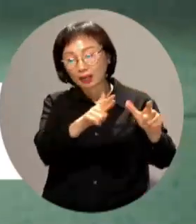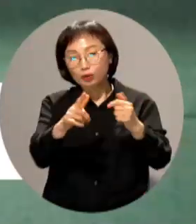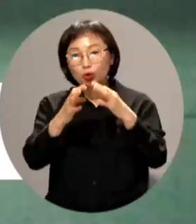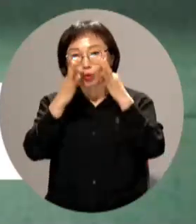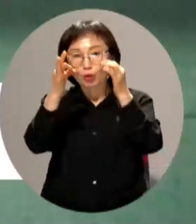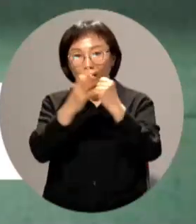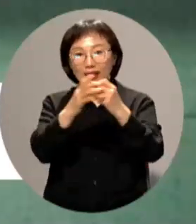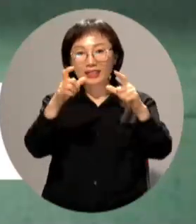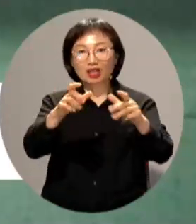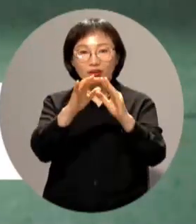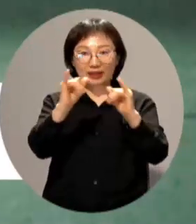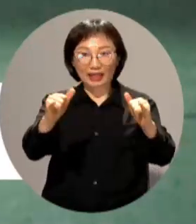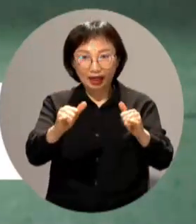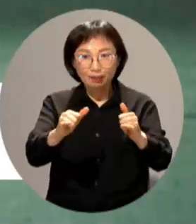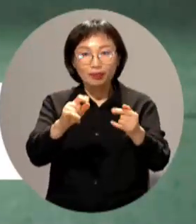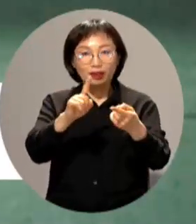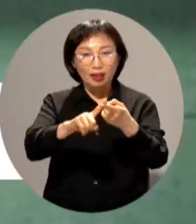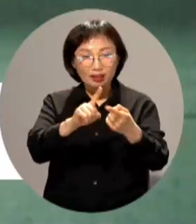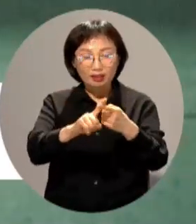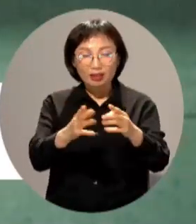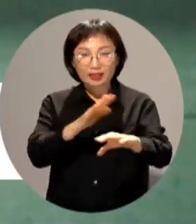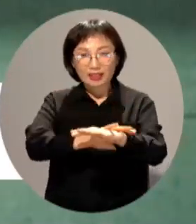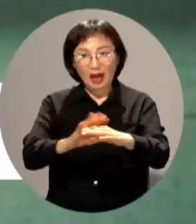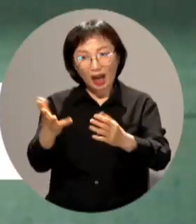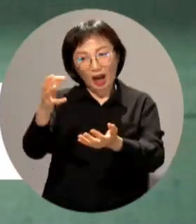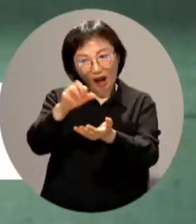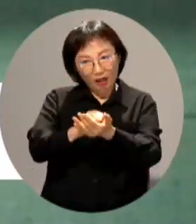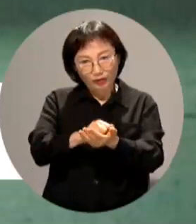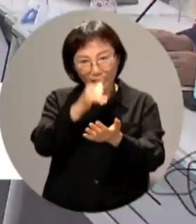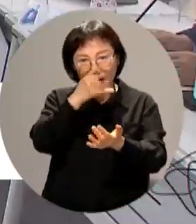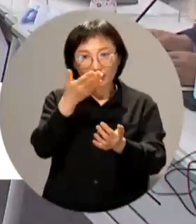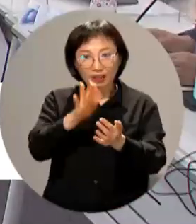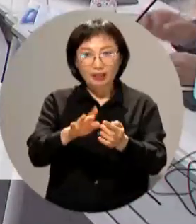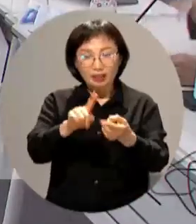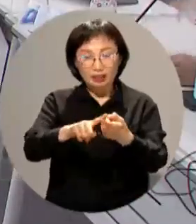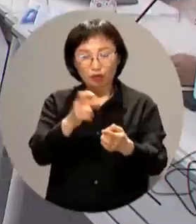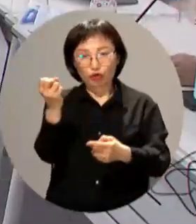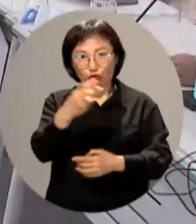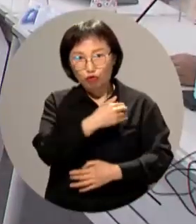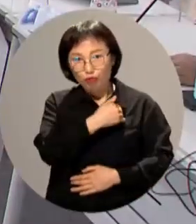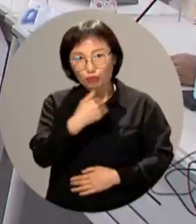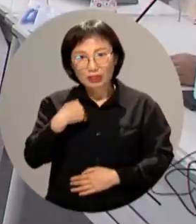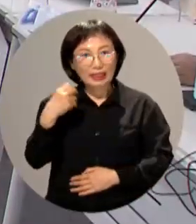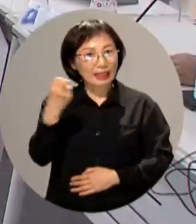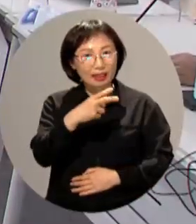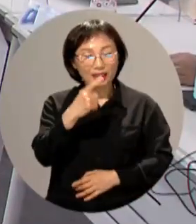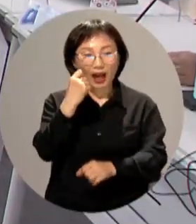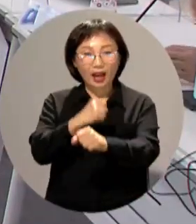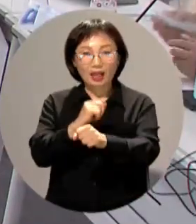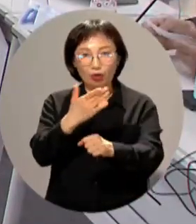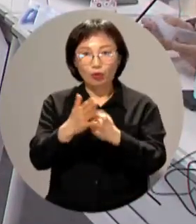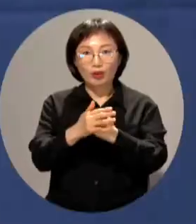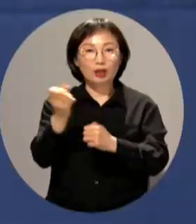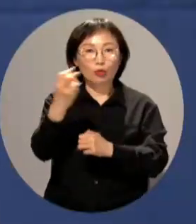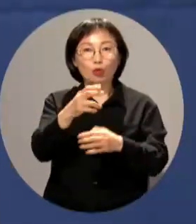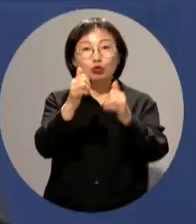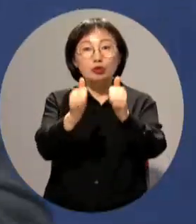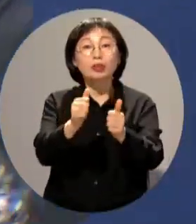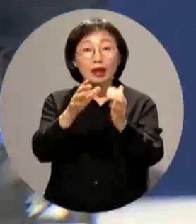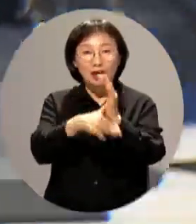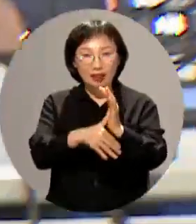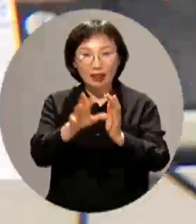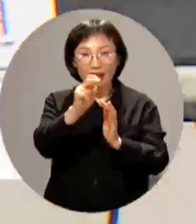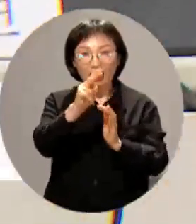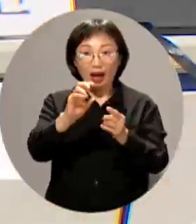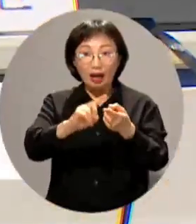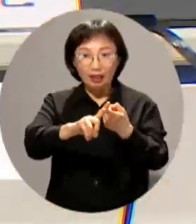열정을 제대로 반영 했는지에 대하여 충분히 제고 되어야 실제로 재심 위해서도 양 후보의 의견을